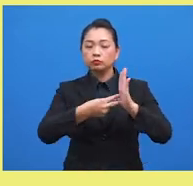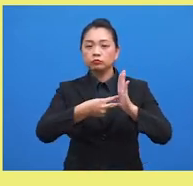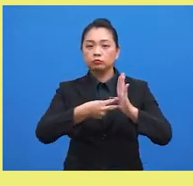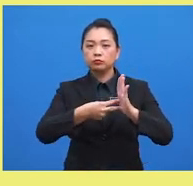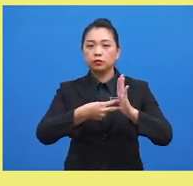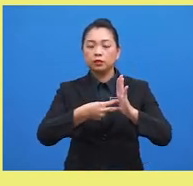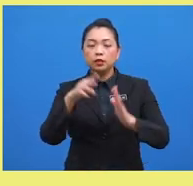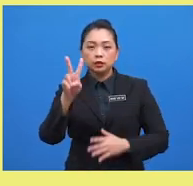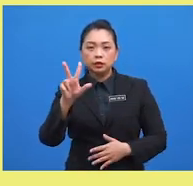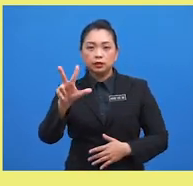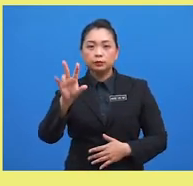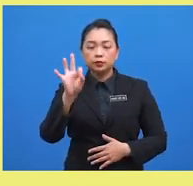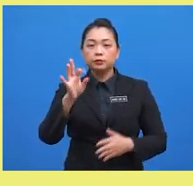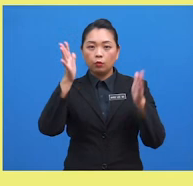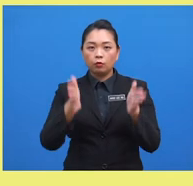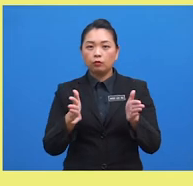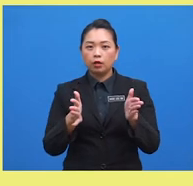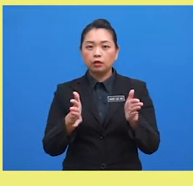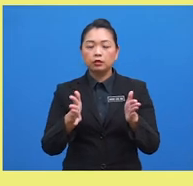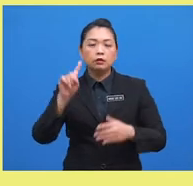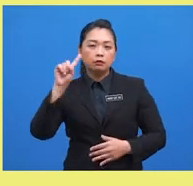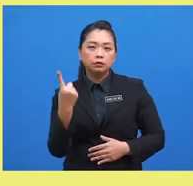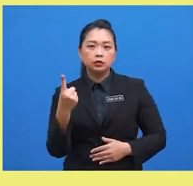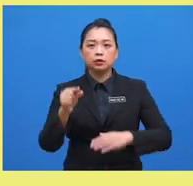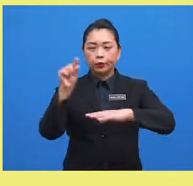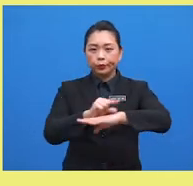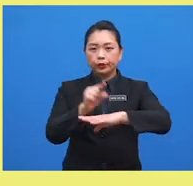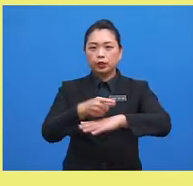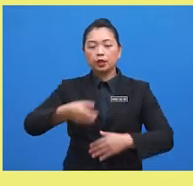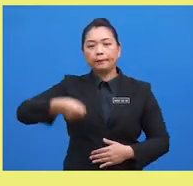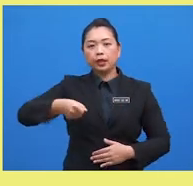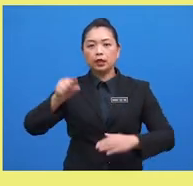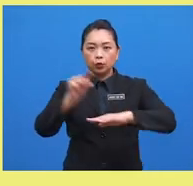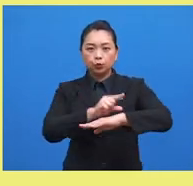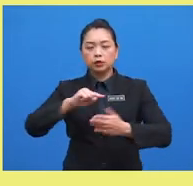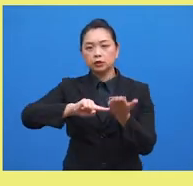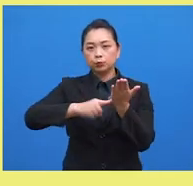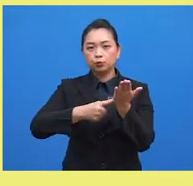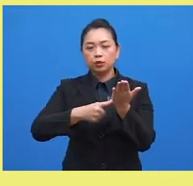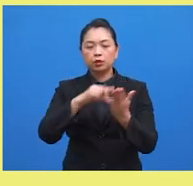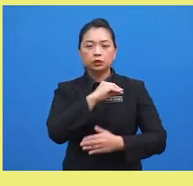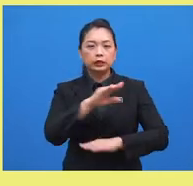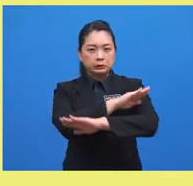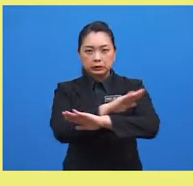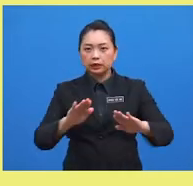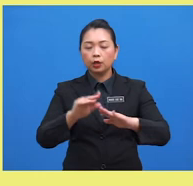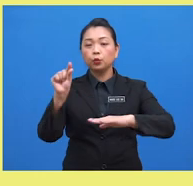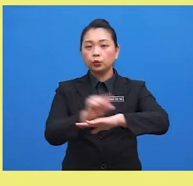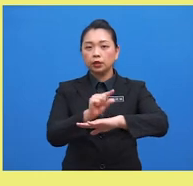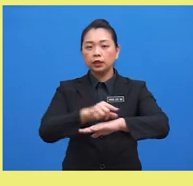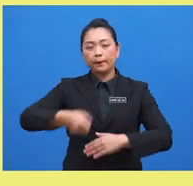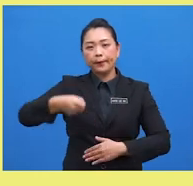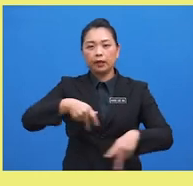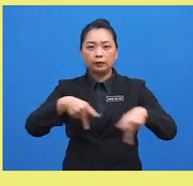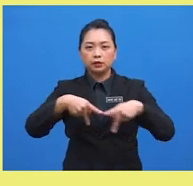Maksudnya, 39 orang ini hanya menggunakan beg guna semula dan tidak